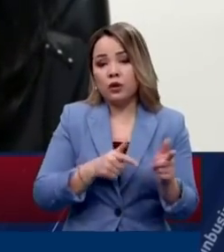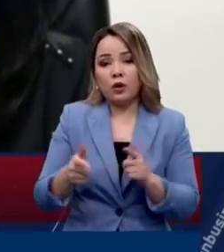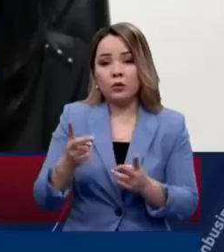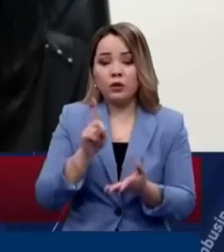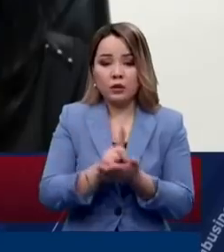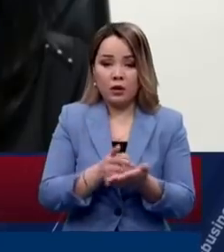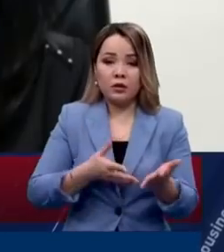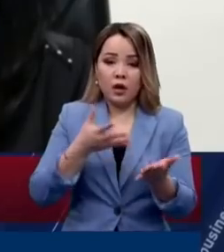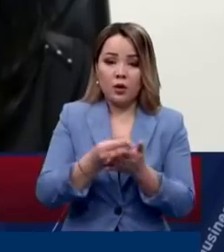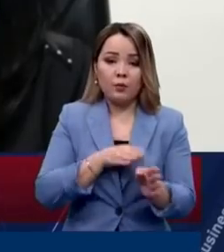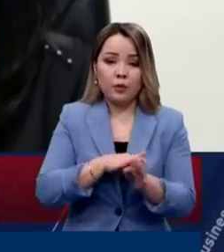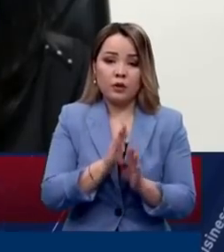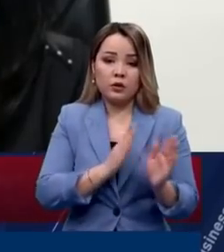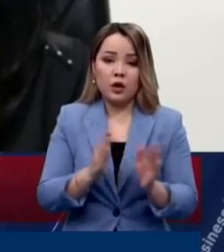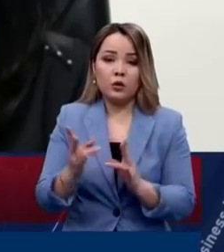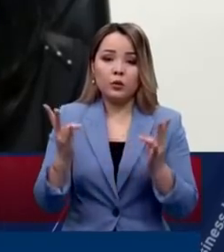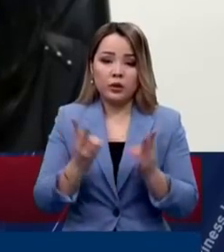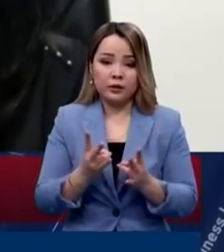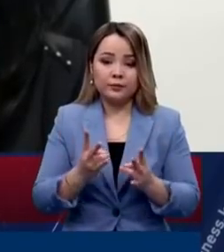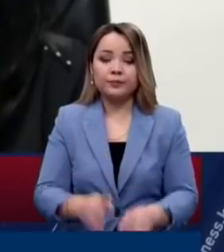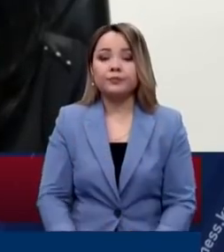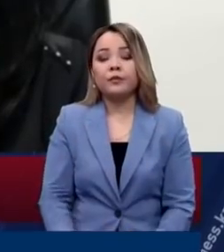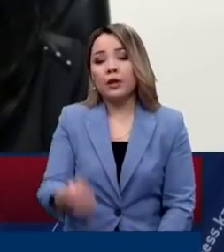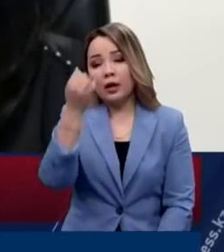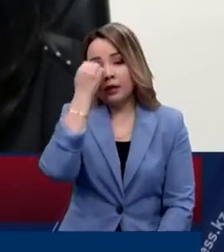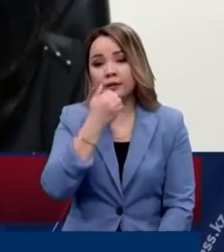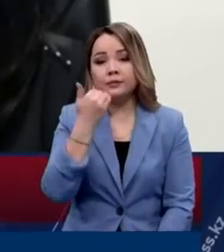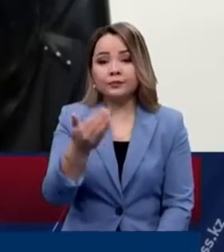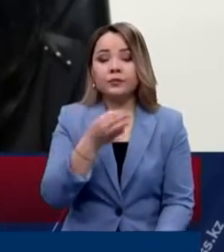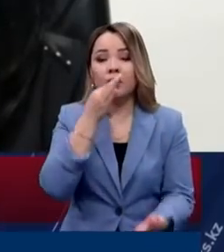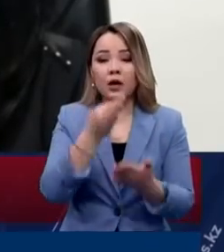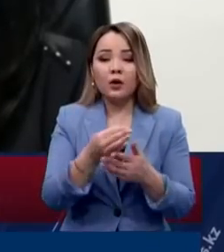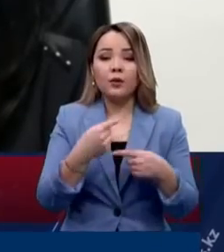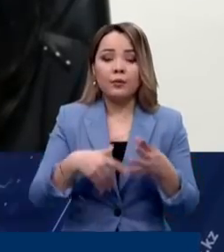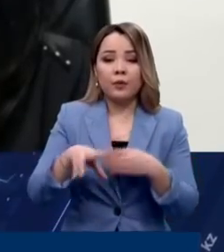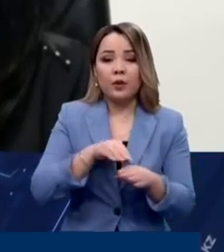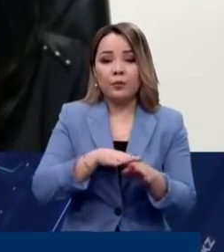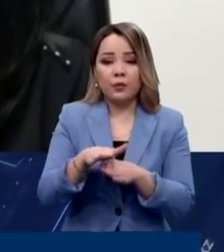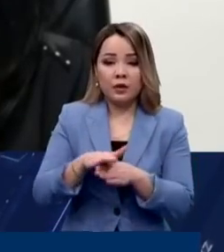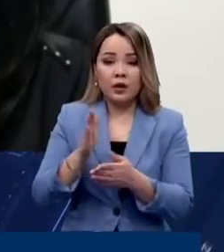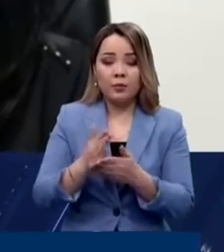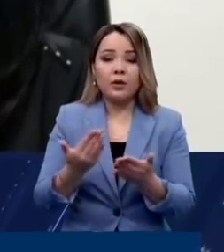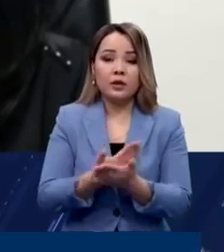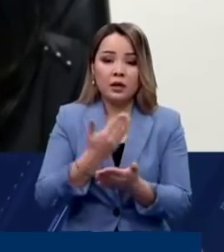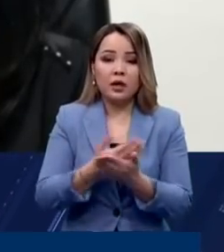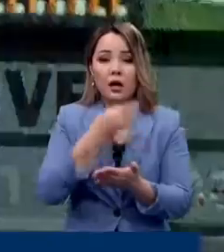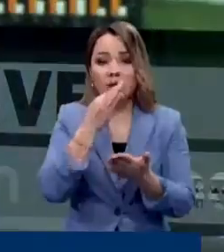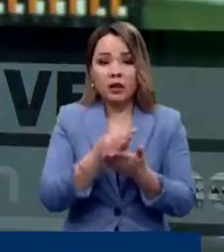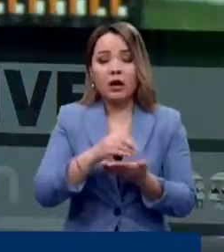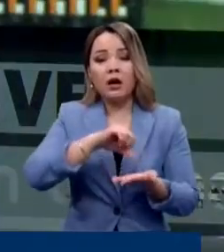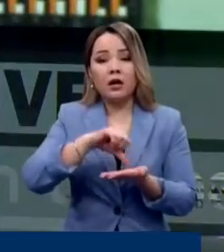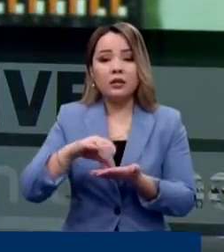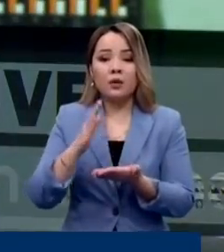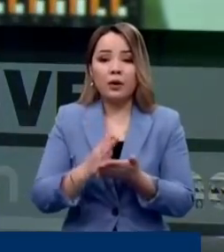Түсінікті, Айнұр ханым, сізге Skype арқылы байланысқа шығып, біздің сұрақтарға жауап бергеніңізге алғыс айтамын. Енді осы тақырыпқа жанама түрде қатысы